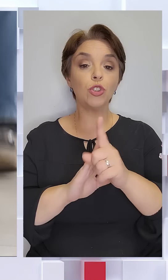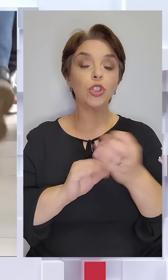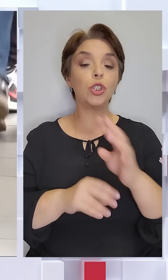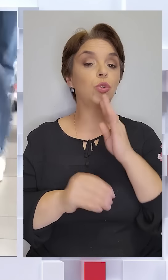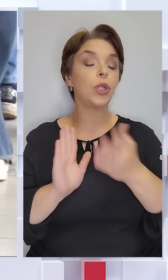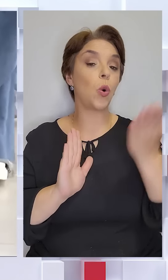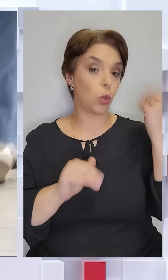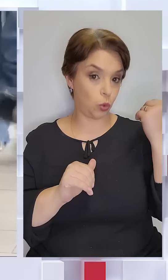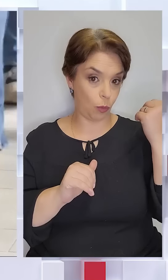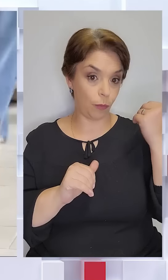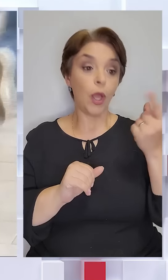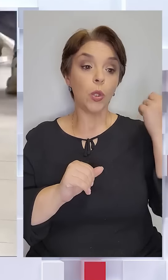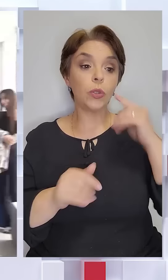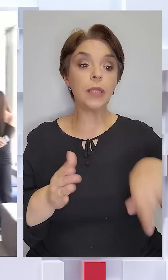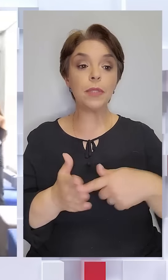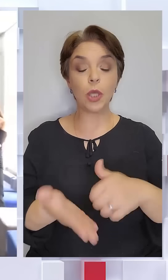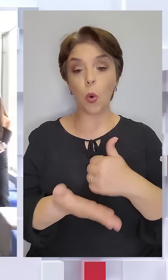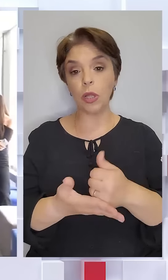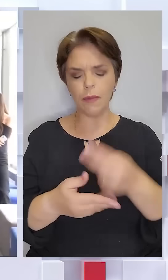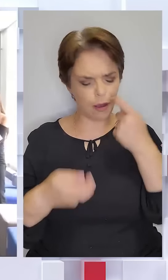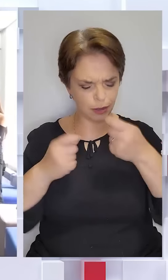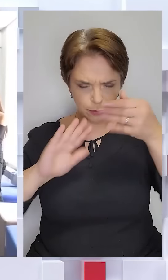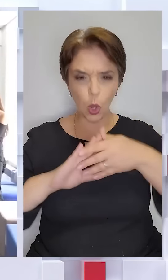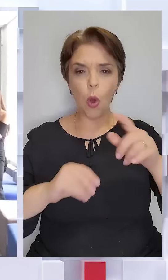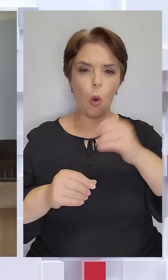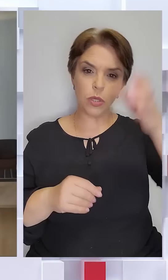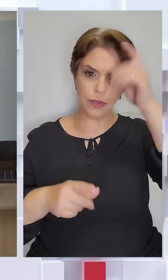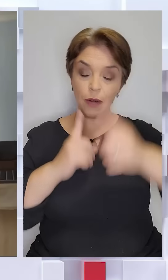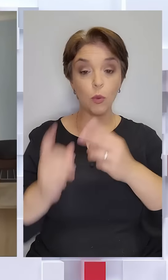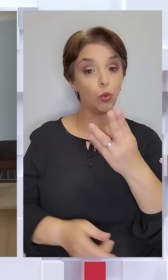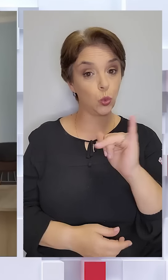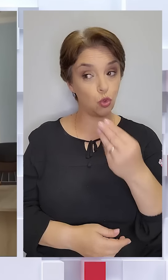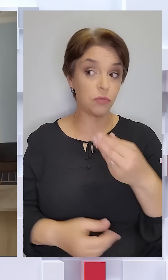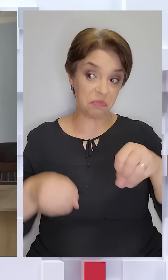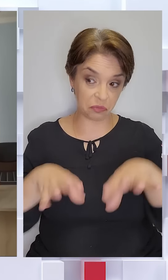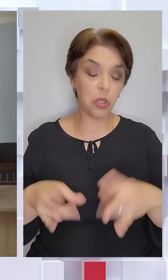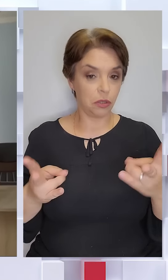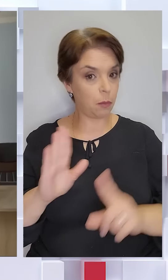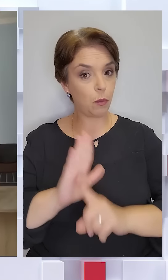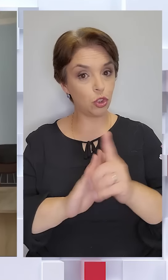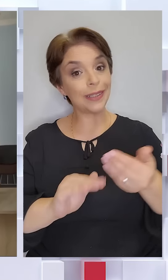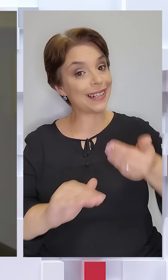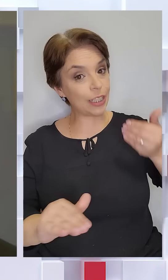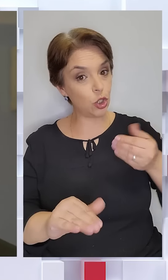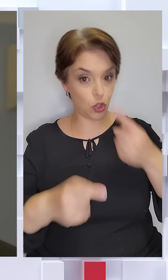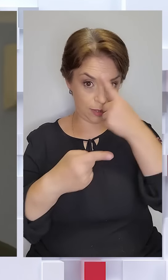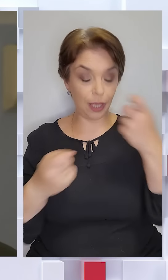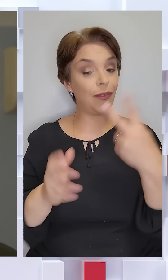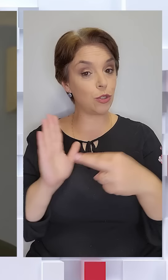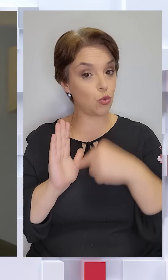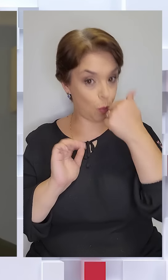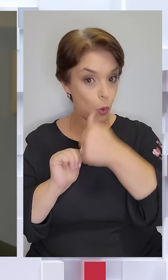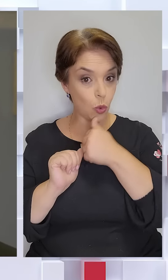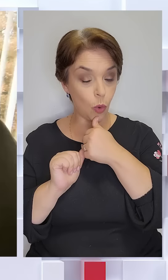ще 4 роки тому. Тоді міський голова ретельно вивчив освітню реформу НУШ і вирішив, що треба починати раніше заявленого